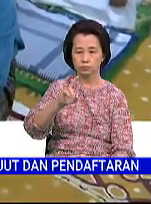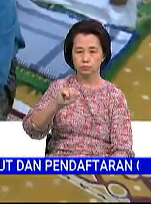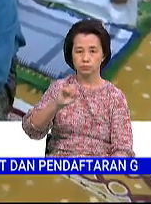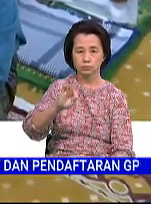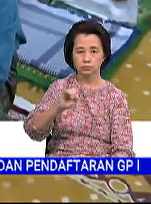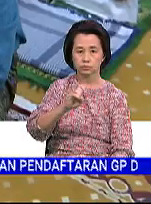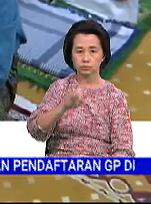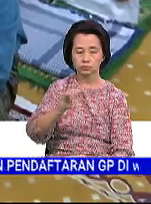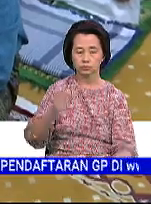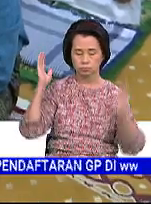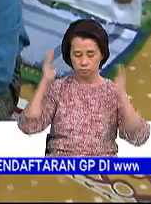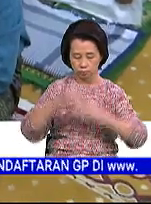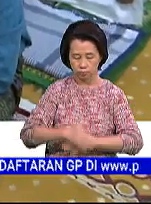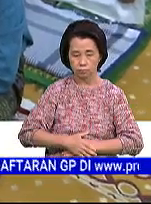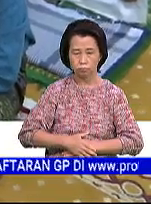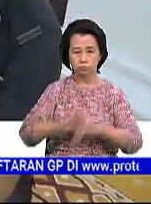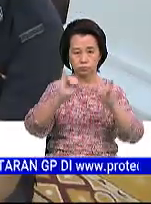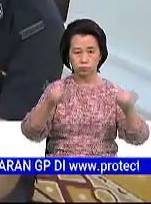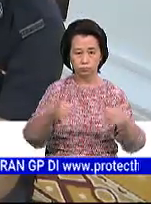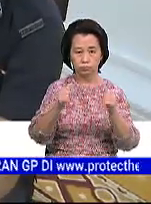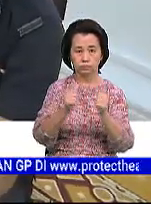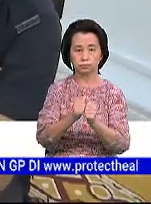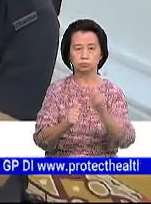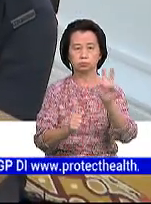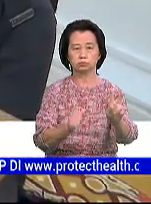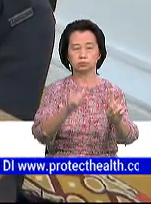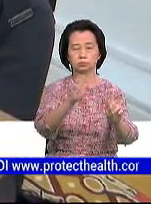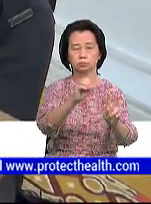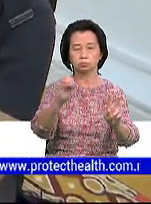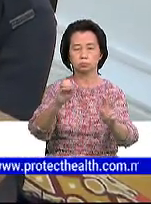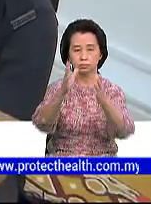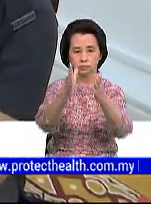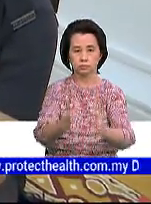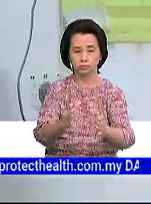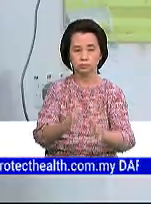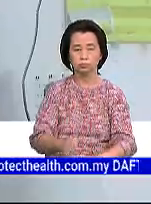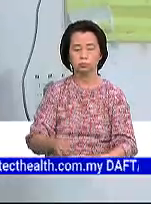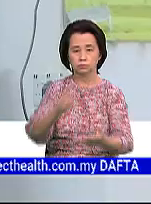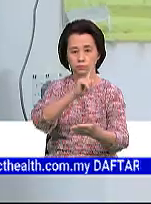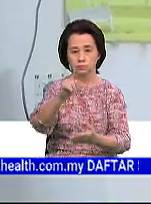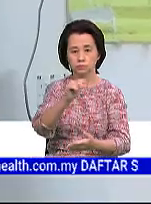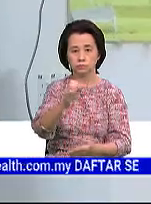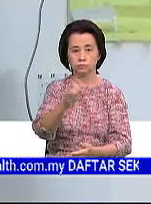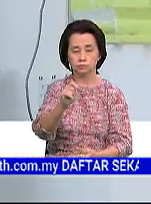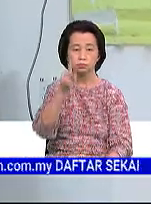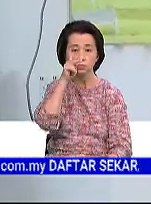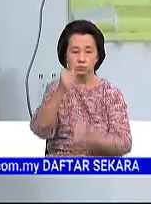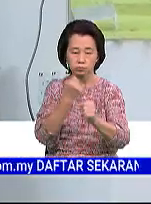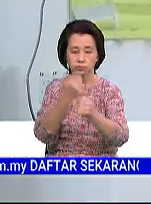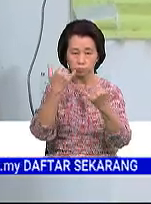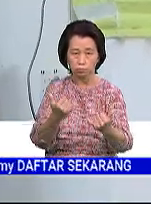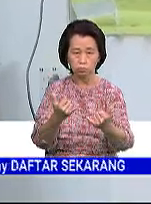Badlishah turut menunaikan solat Jumaat bersama kira-kira 200 jemaah. Kadar zakat fitrah di Kedah tahun ini